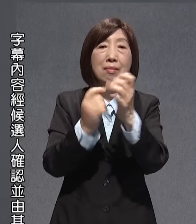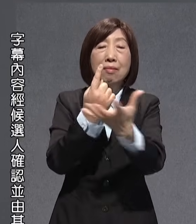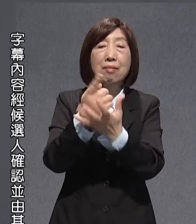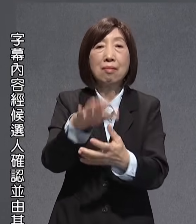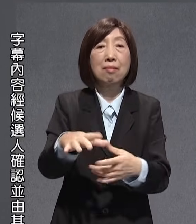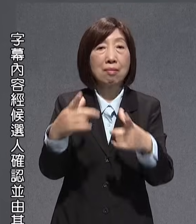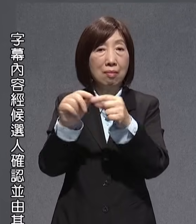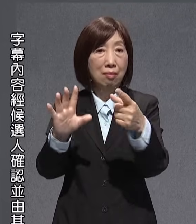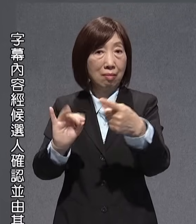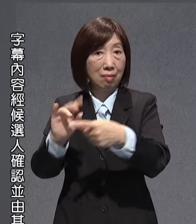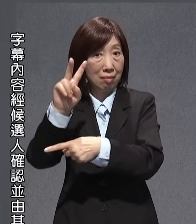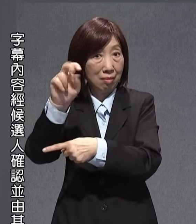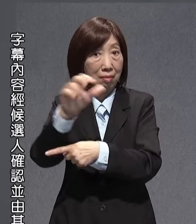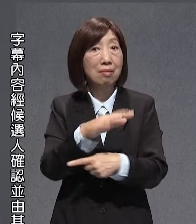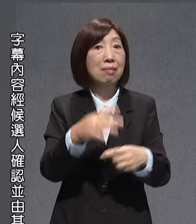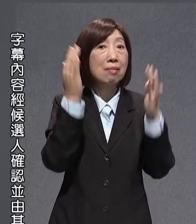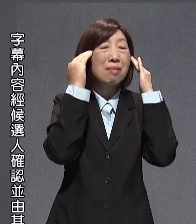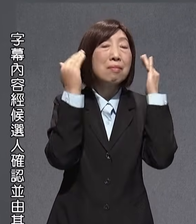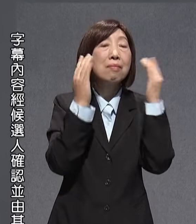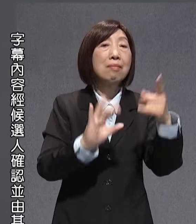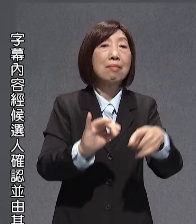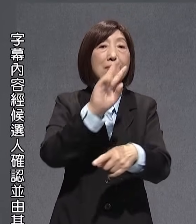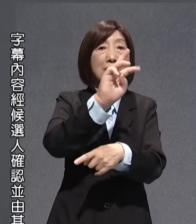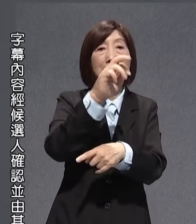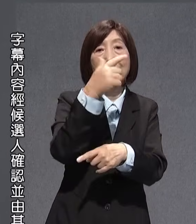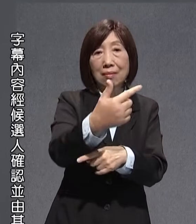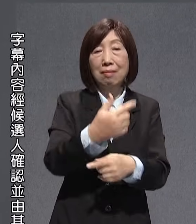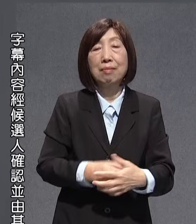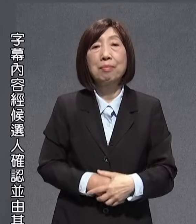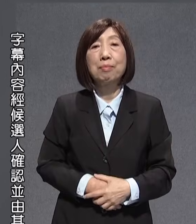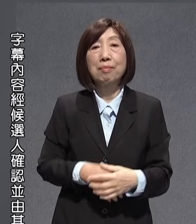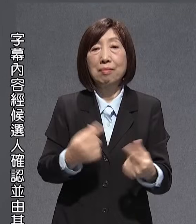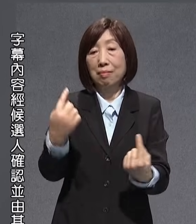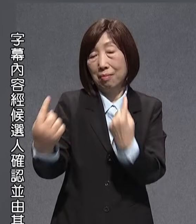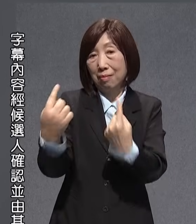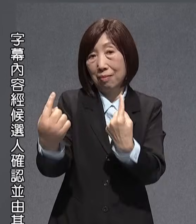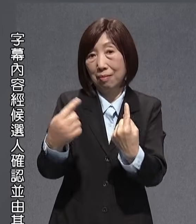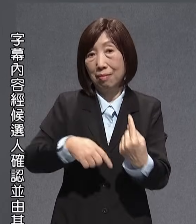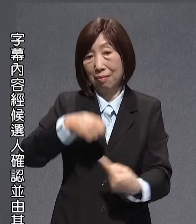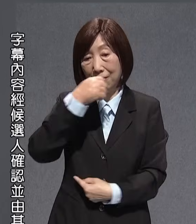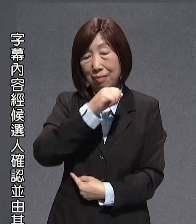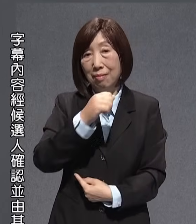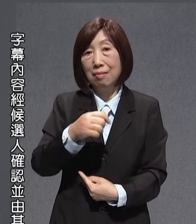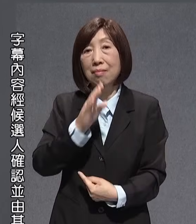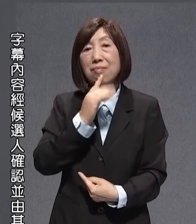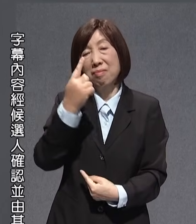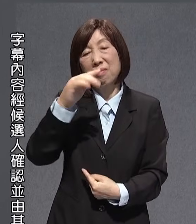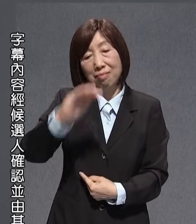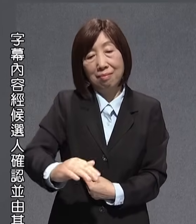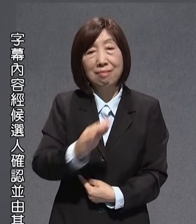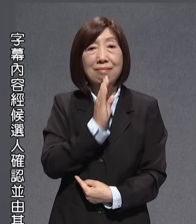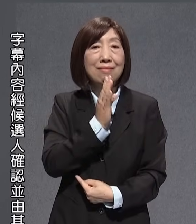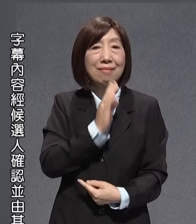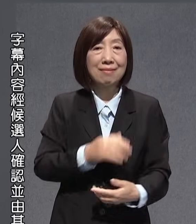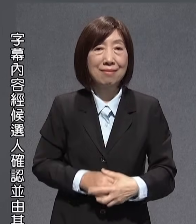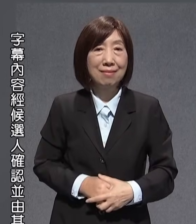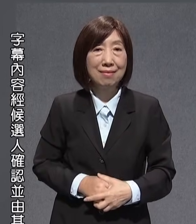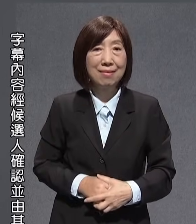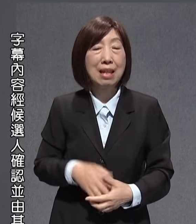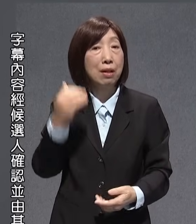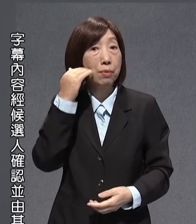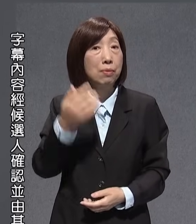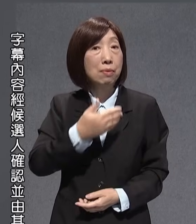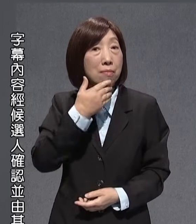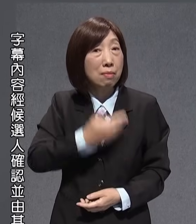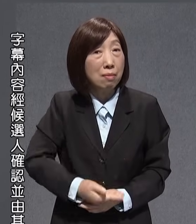25%， 南韩是 36%， 相较之下台湾明显偏低。因此如何在